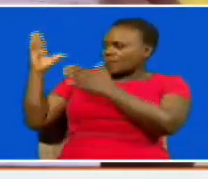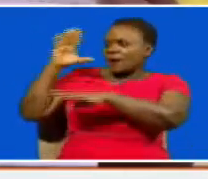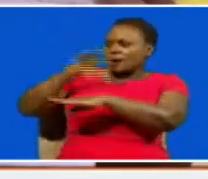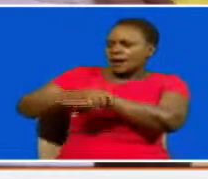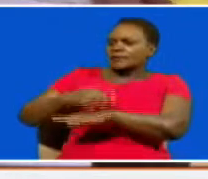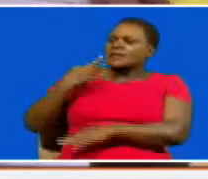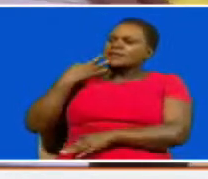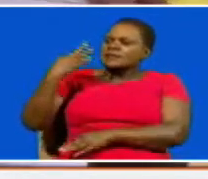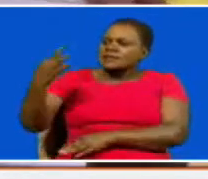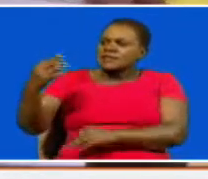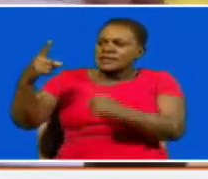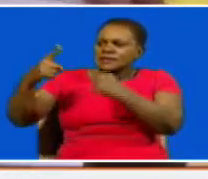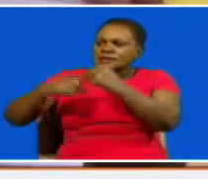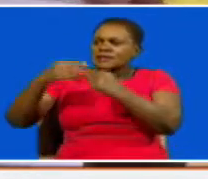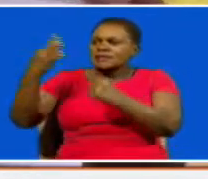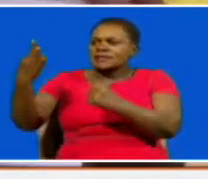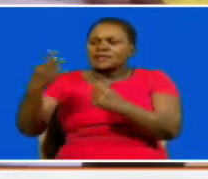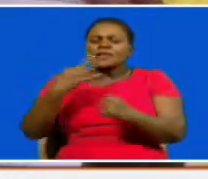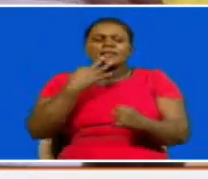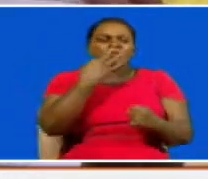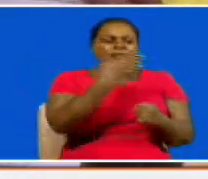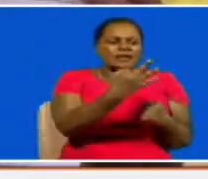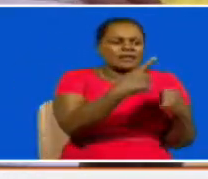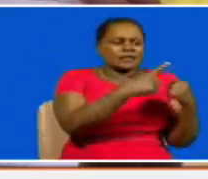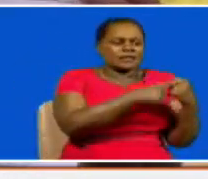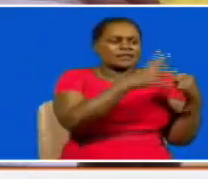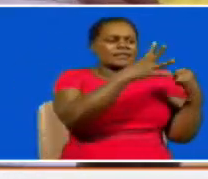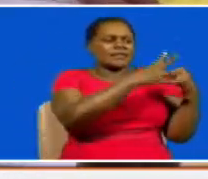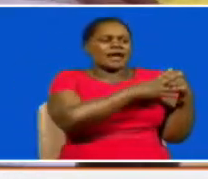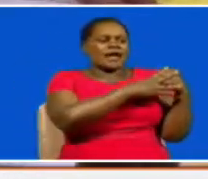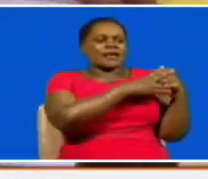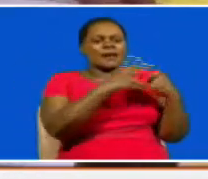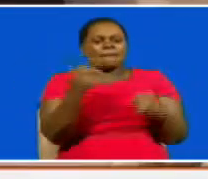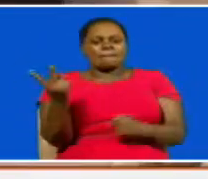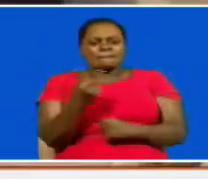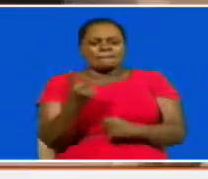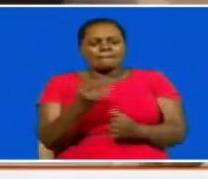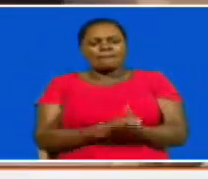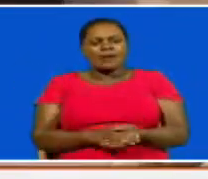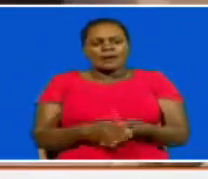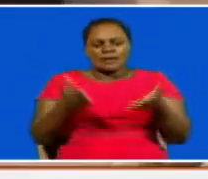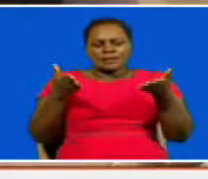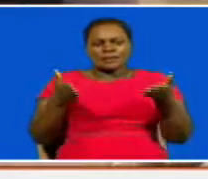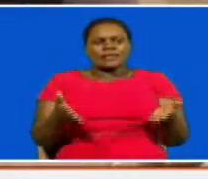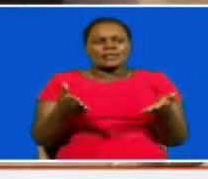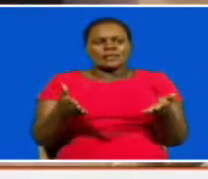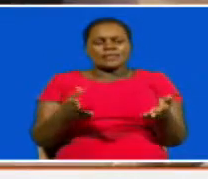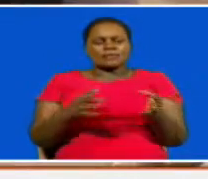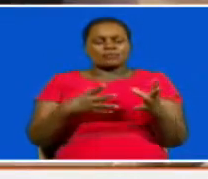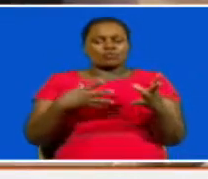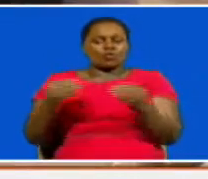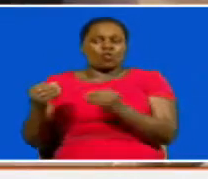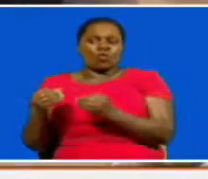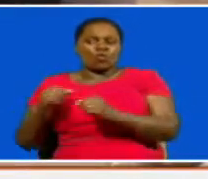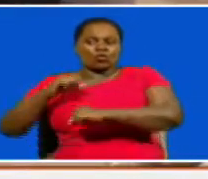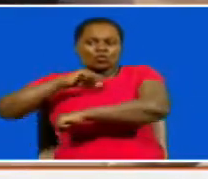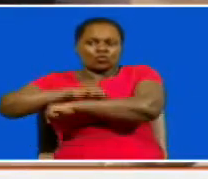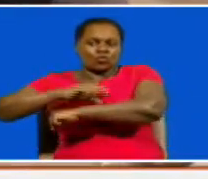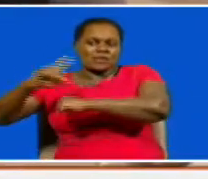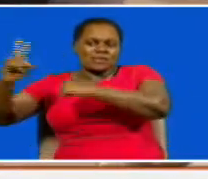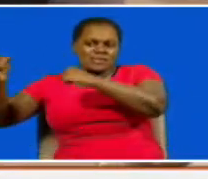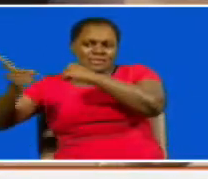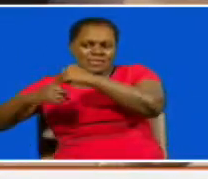scored 363 and 369 marks respectively. Kini ilikuwa tunafaa tu report shule tarehe